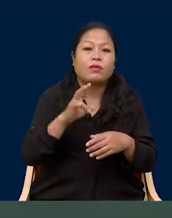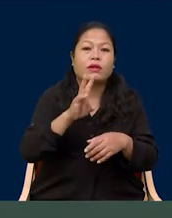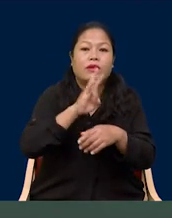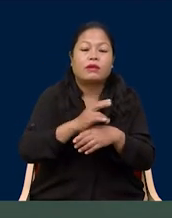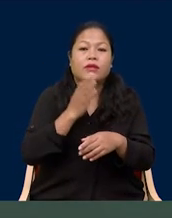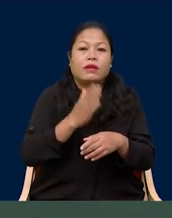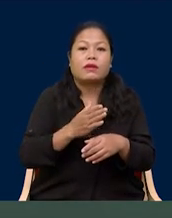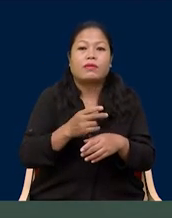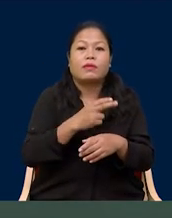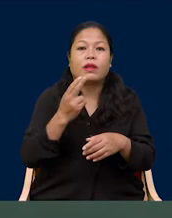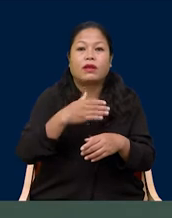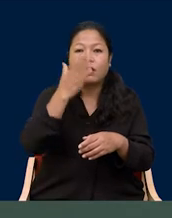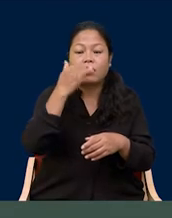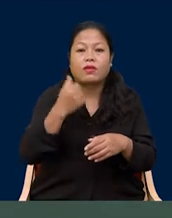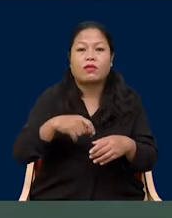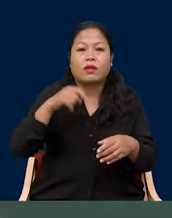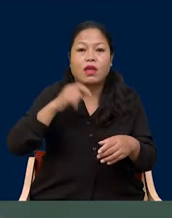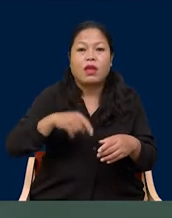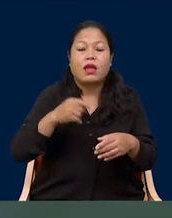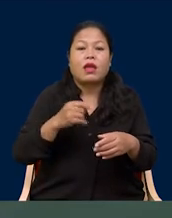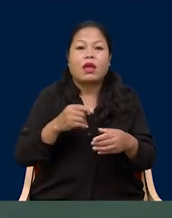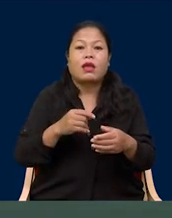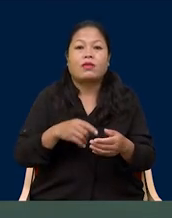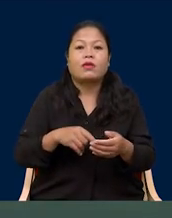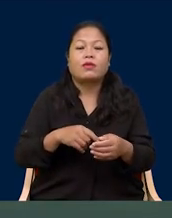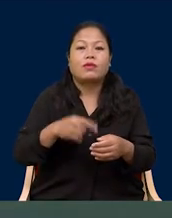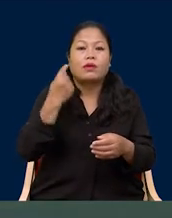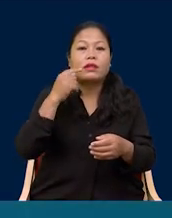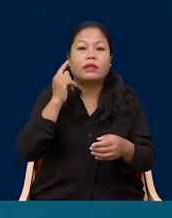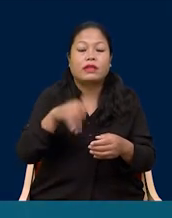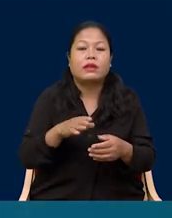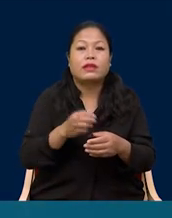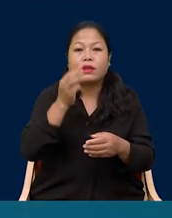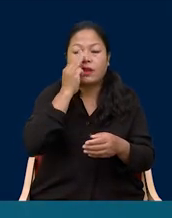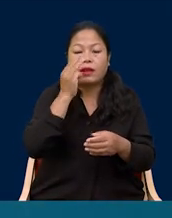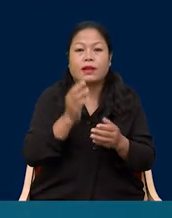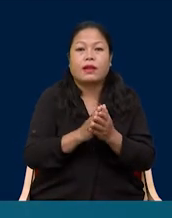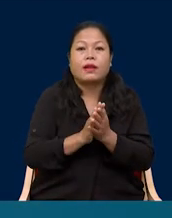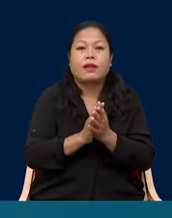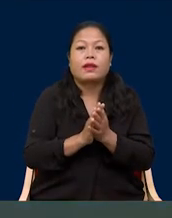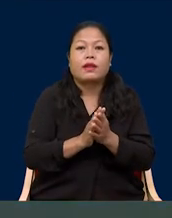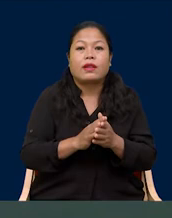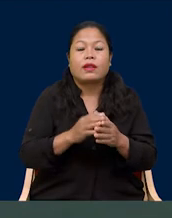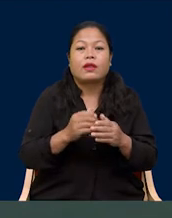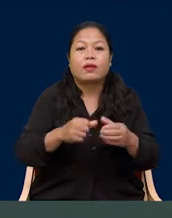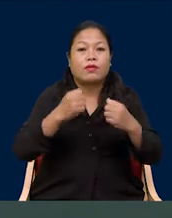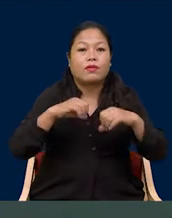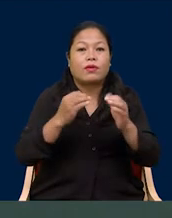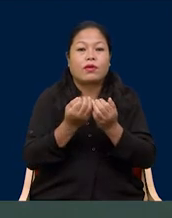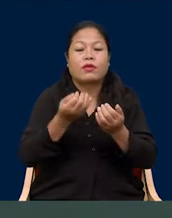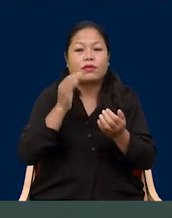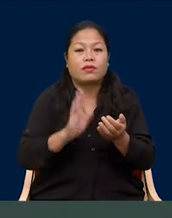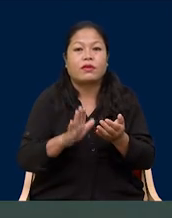आएको सिपलाई कसरी हामीले चाहिँ आजको कन्टेक्स्टमा, हामीले जुन कन्टेम्पोरेरी लिभिङ भन्छौँ त्यो कन्टेक्स्टमा